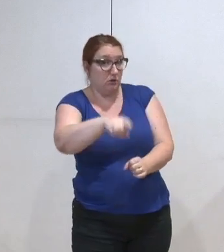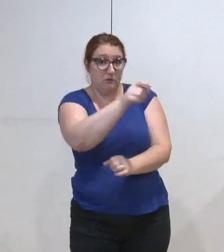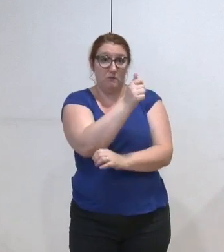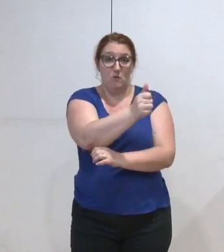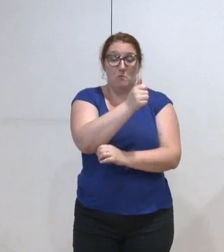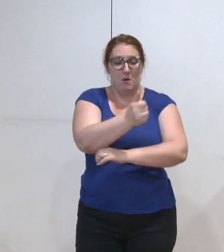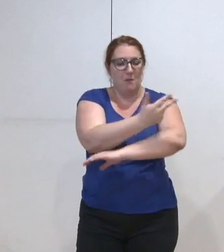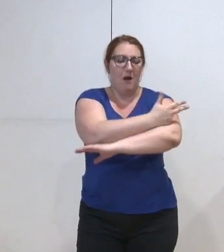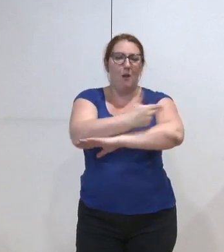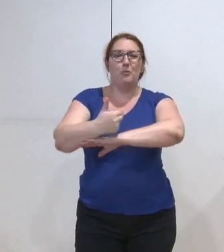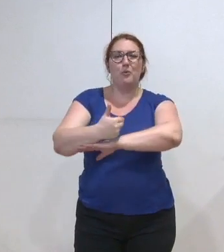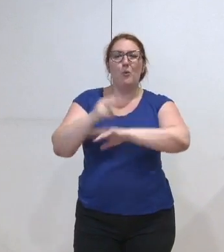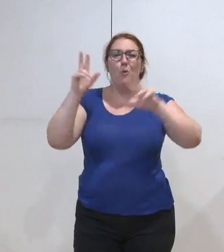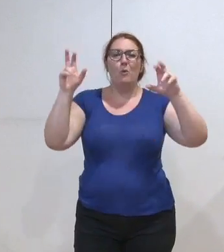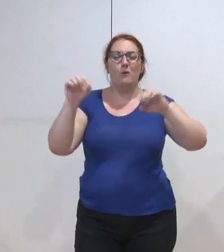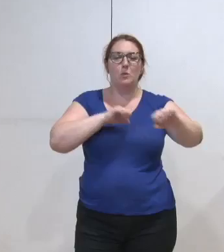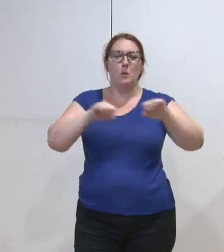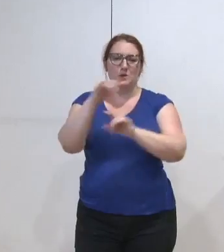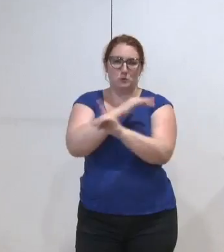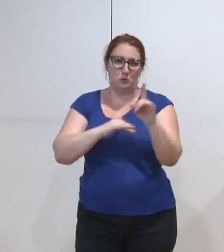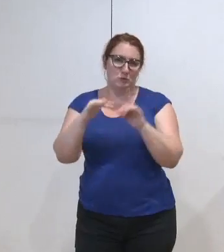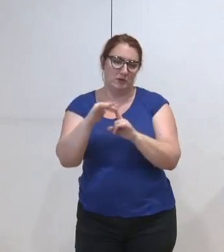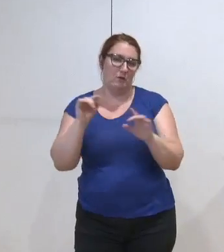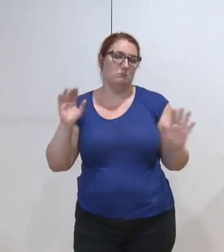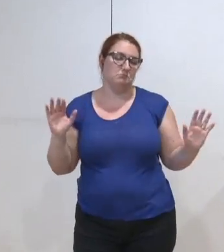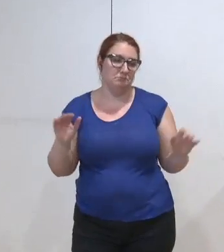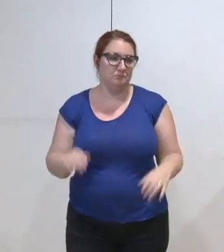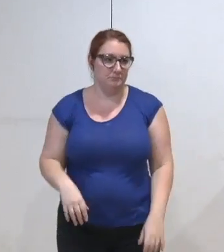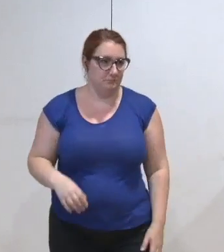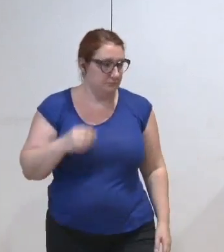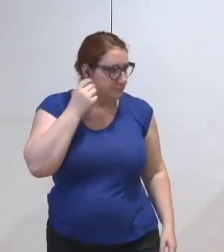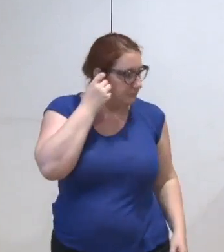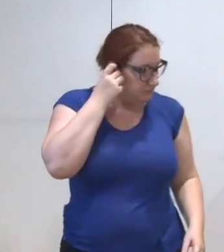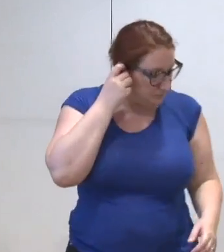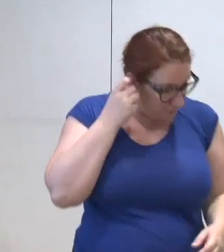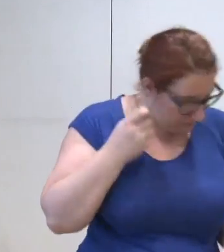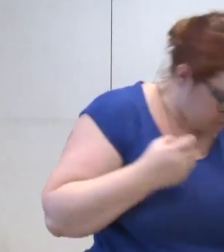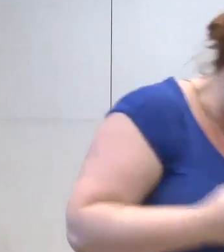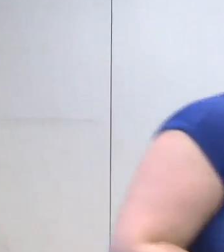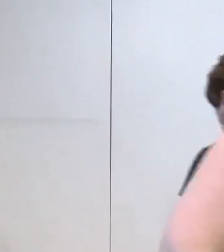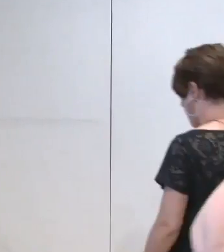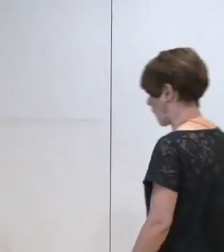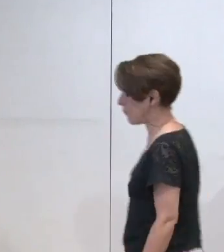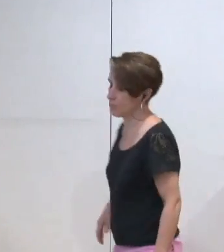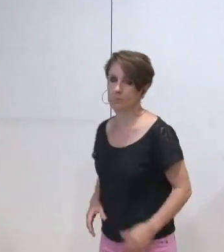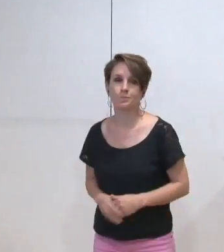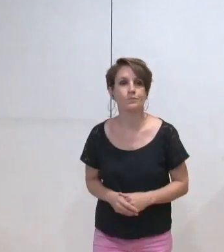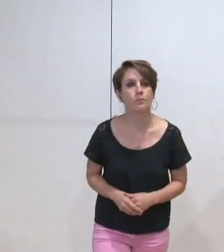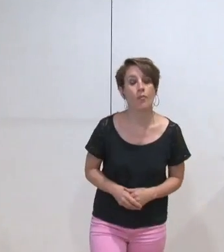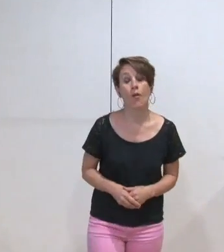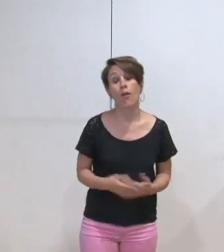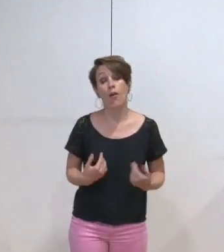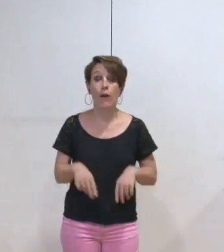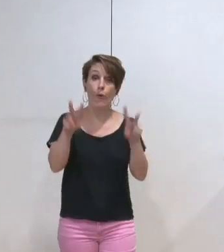l'action social alors outre que ce terme là c'était le terme pour lequel qu'on employait